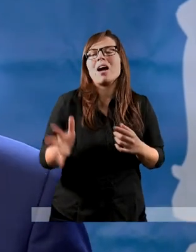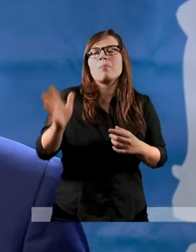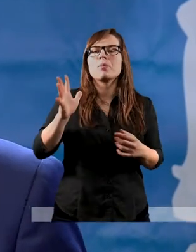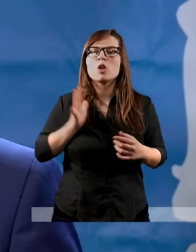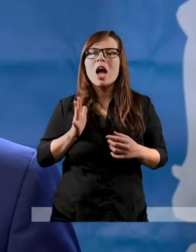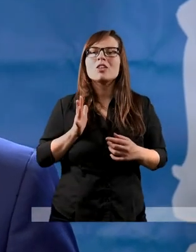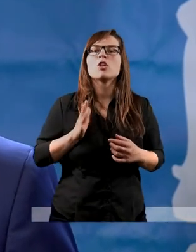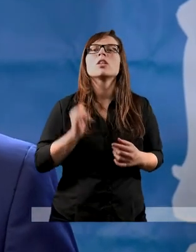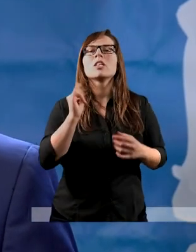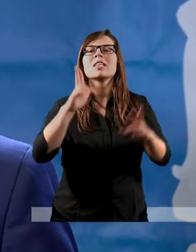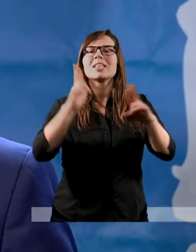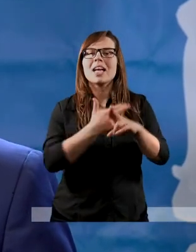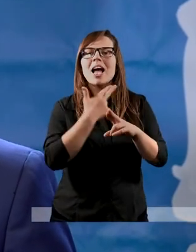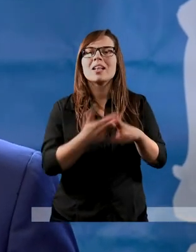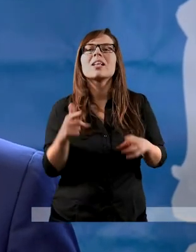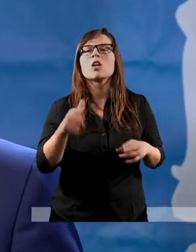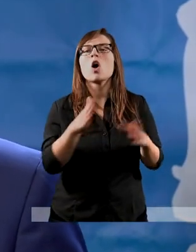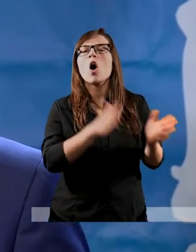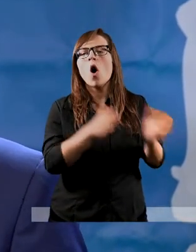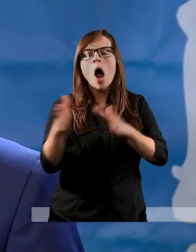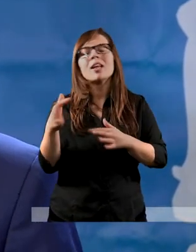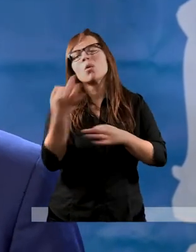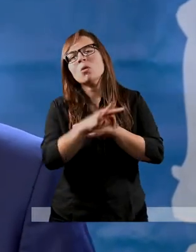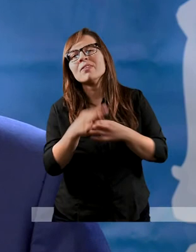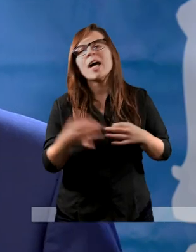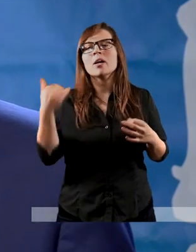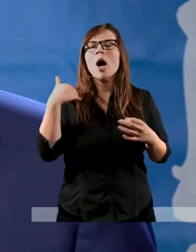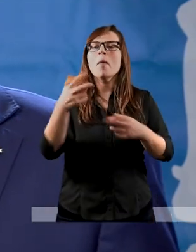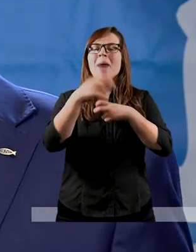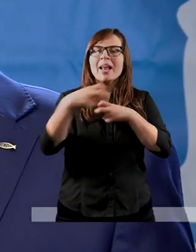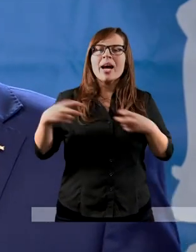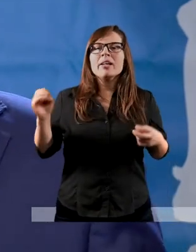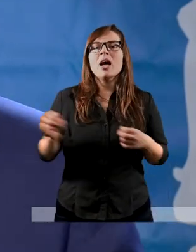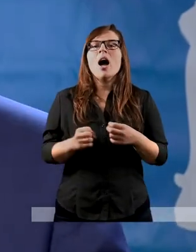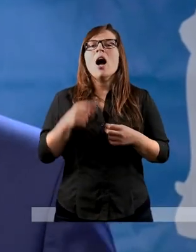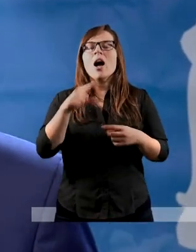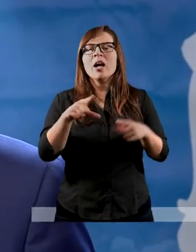przeżyć. I kiedy na kolejnych uniwersytetach robiono badania,